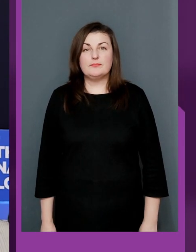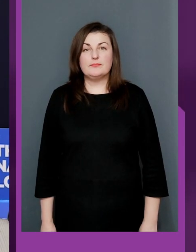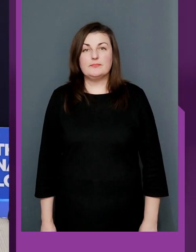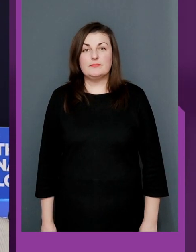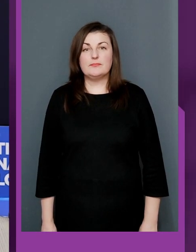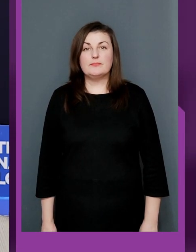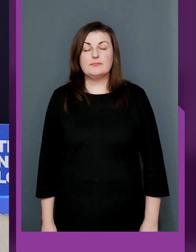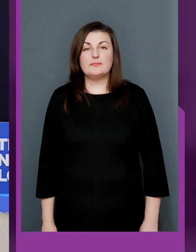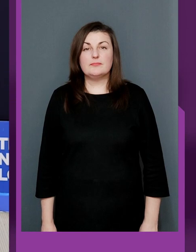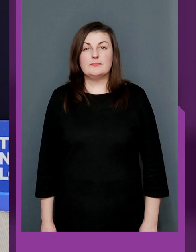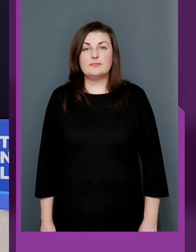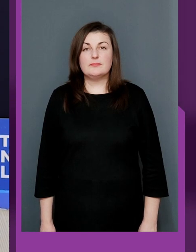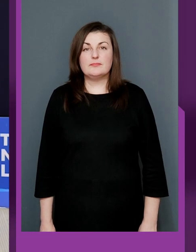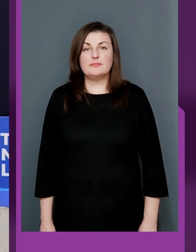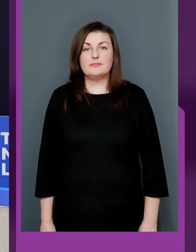голові